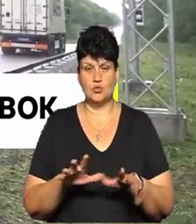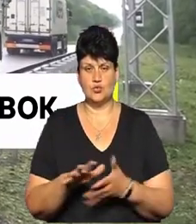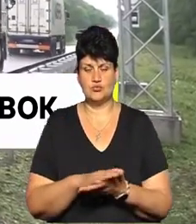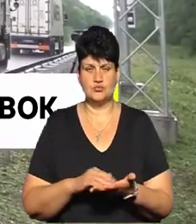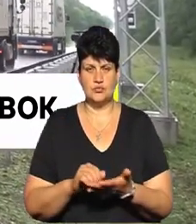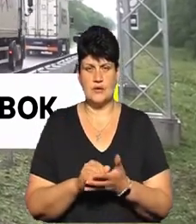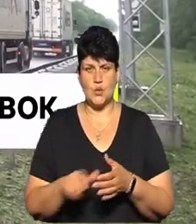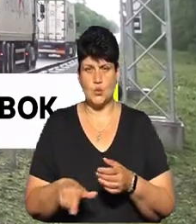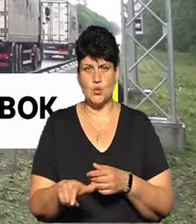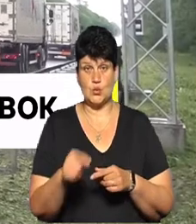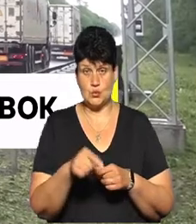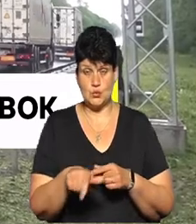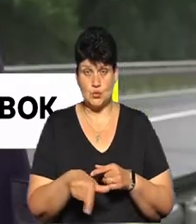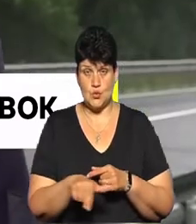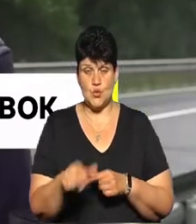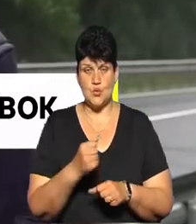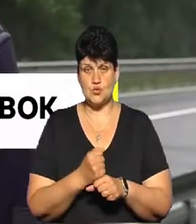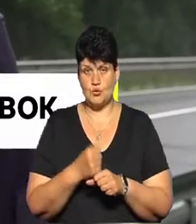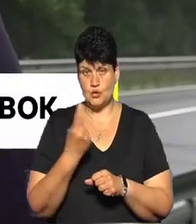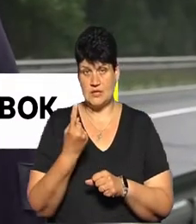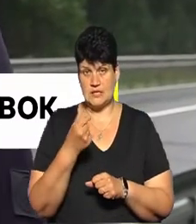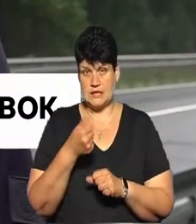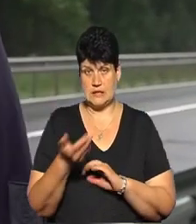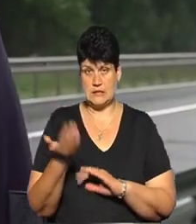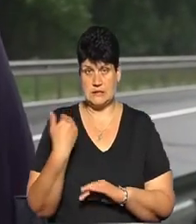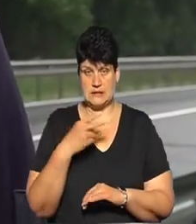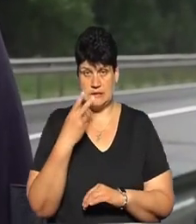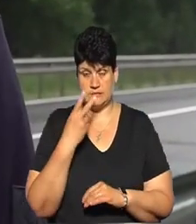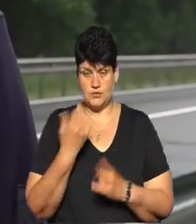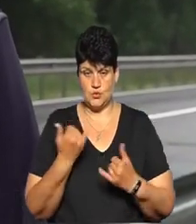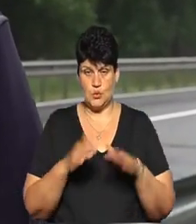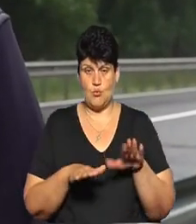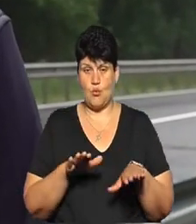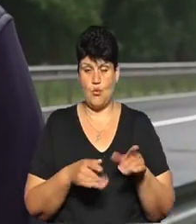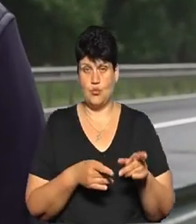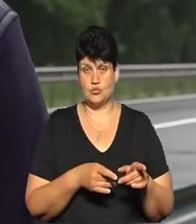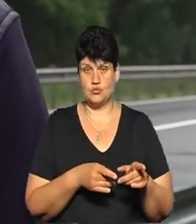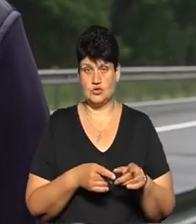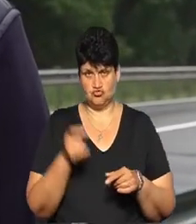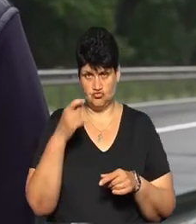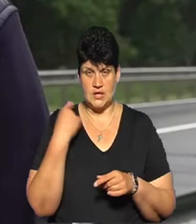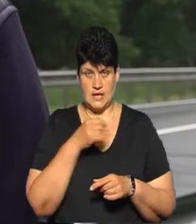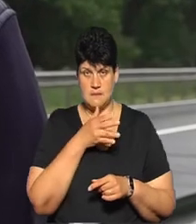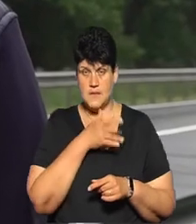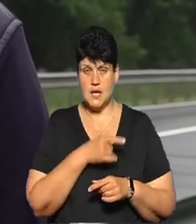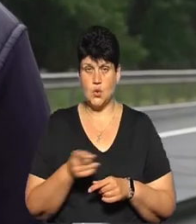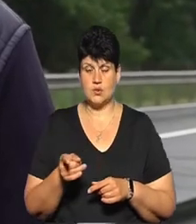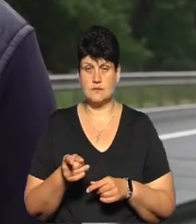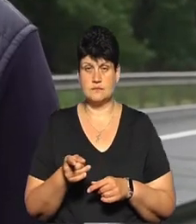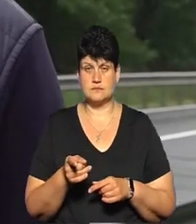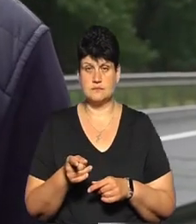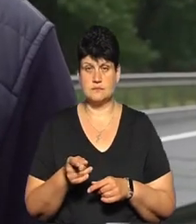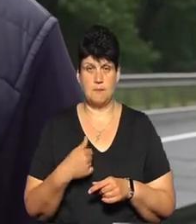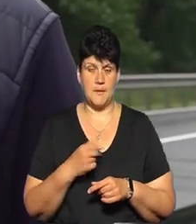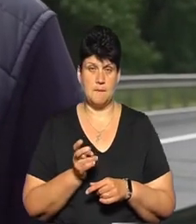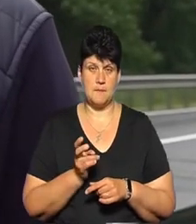цю дорогу, каже, зробили рік тому. Незважаючи на сьогоднішню погоду, рахується жаркий період, і ми підходимо до